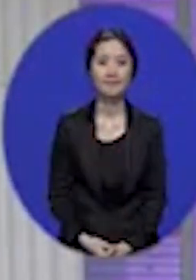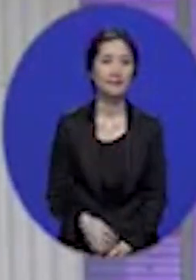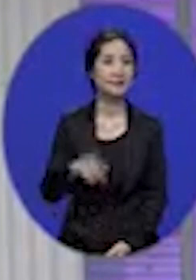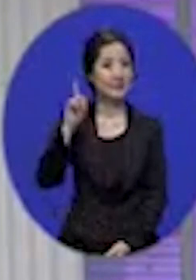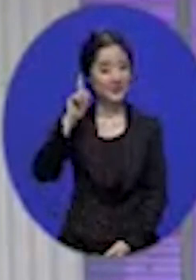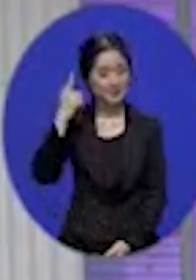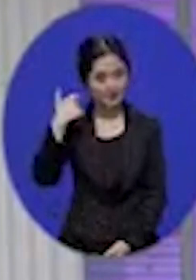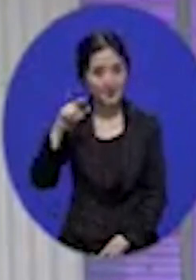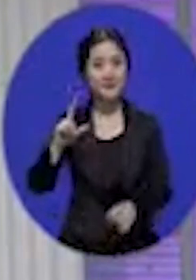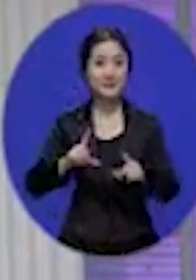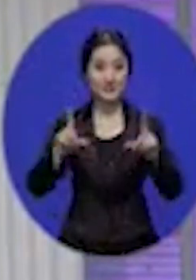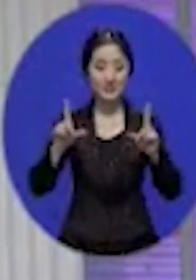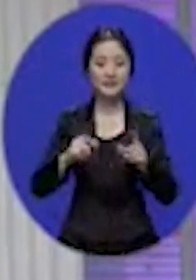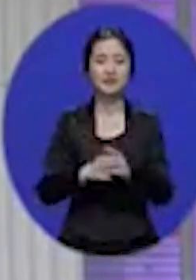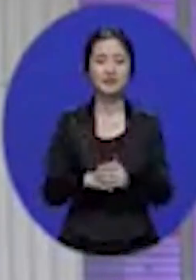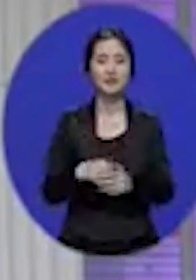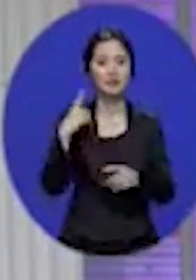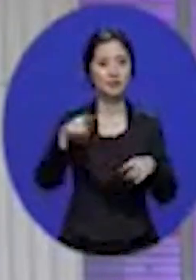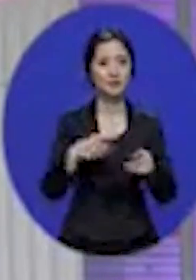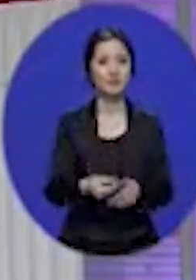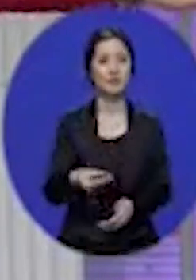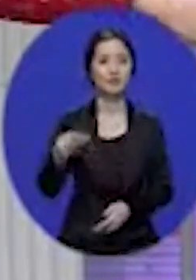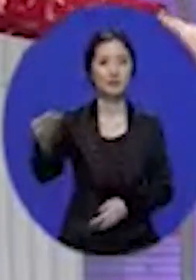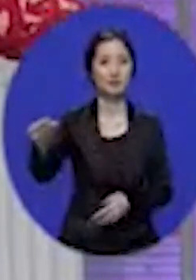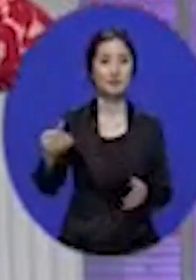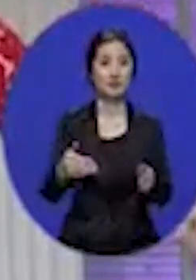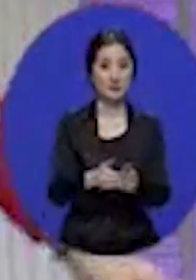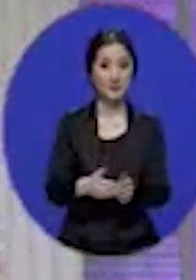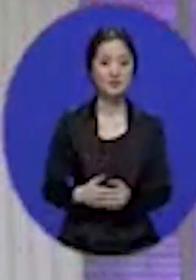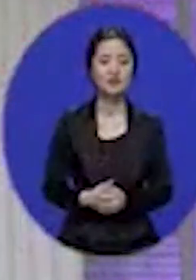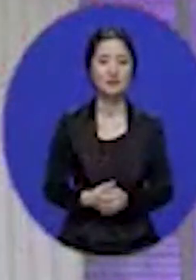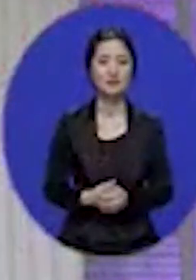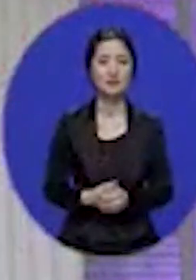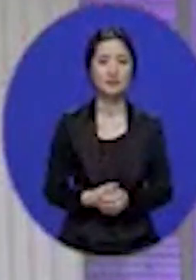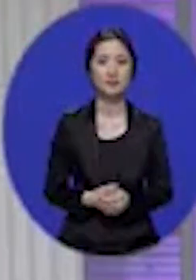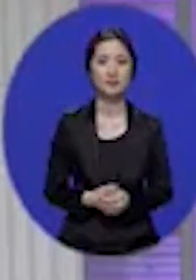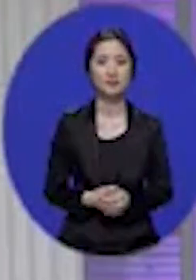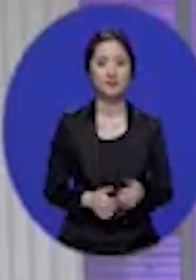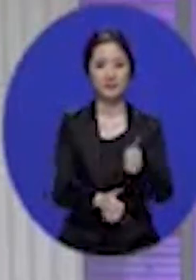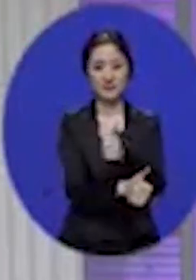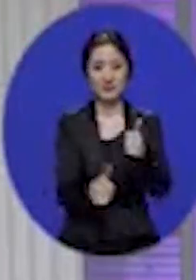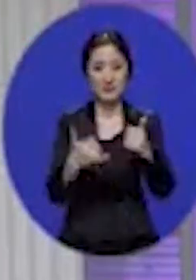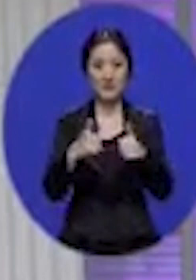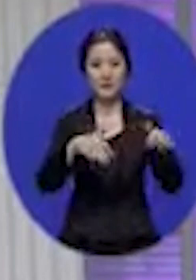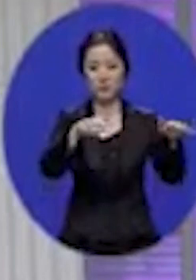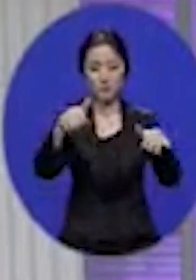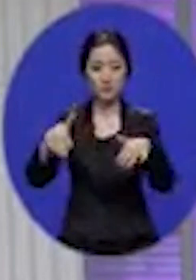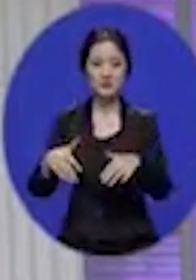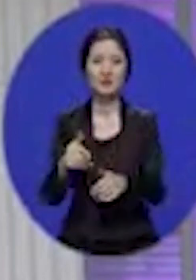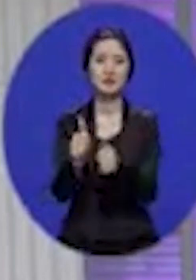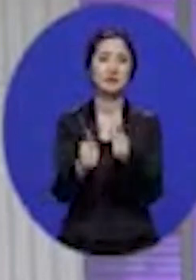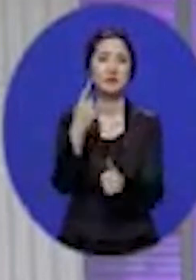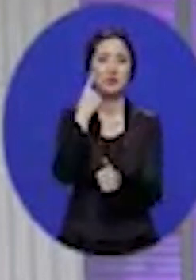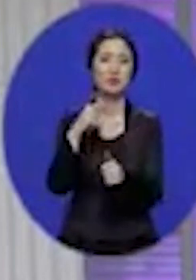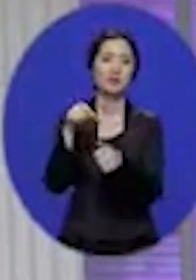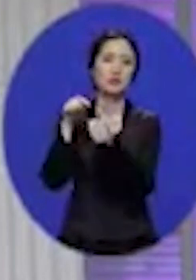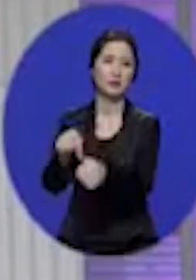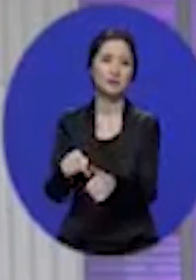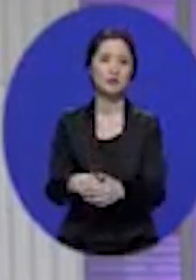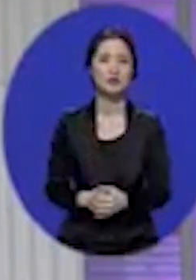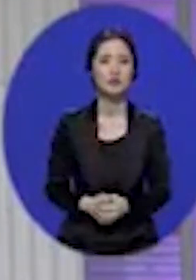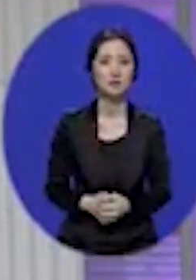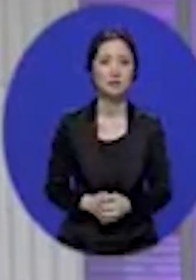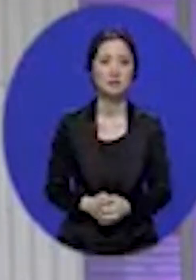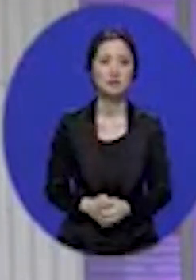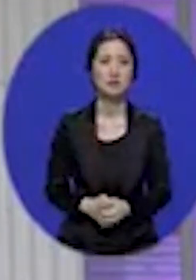들려드리고 이계진 팀장님이 온 회사의 간부를 모아서 또 오디션을 하기 시작한 거예요. 한번 해봐라. 소리 탁